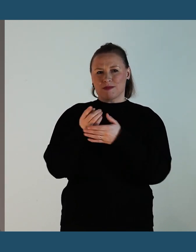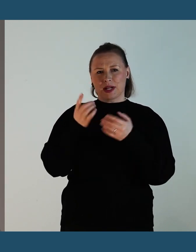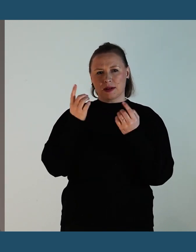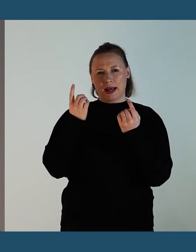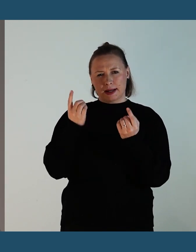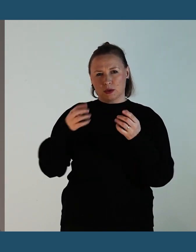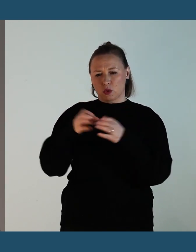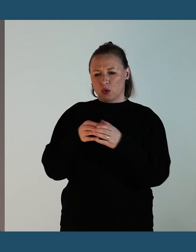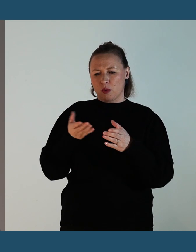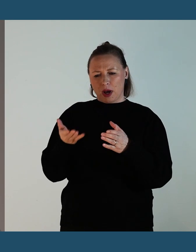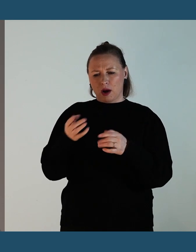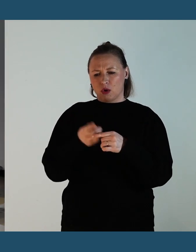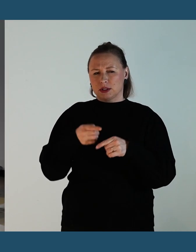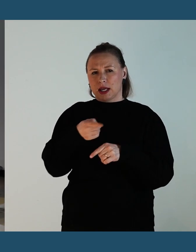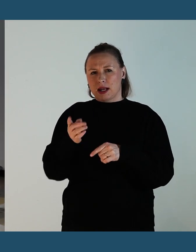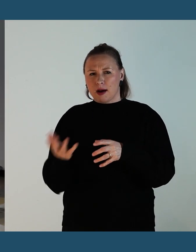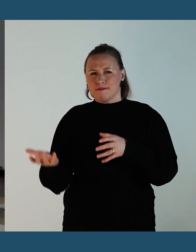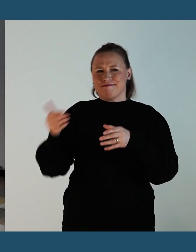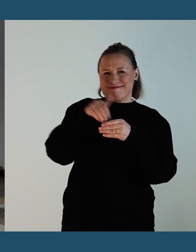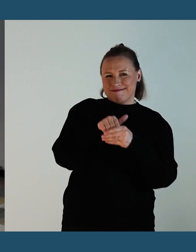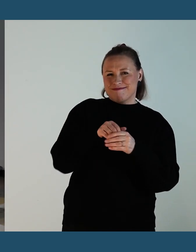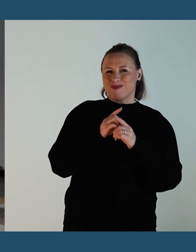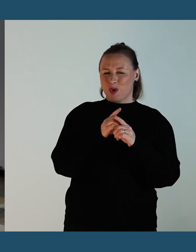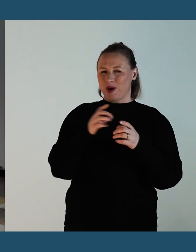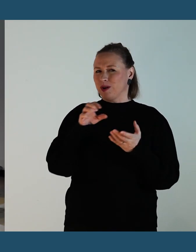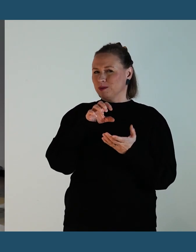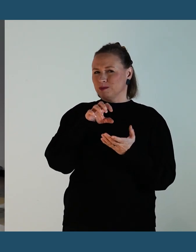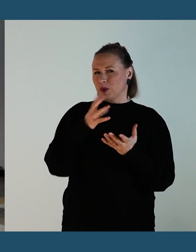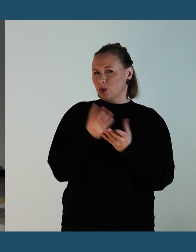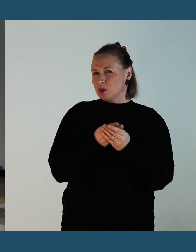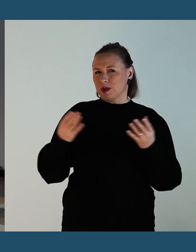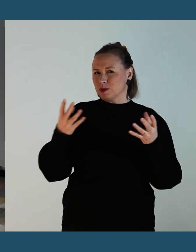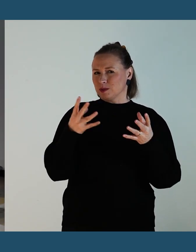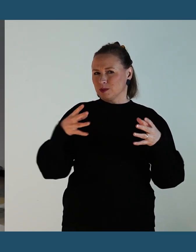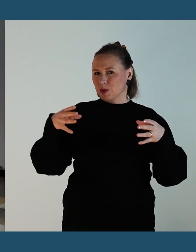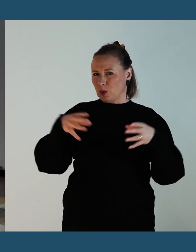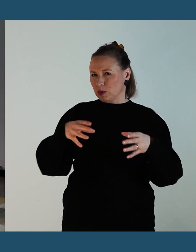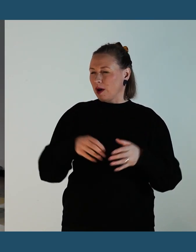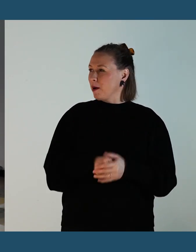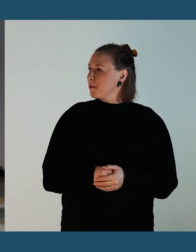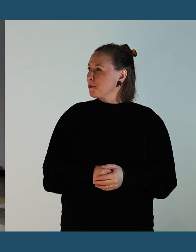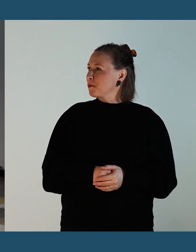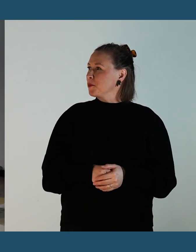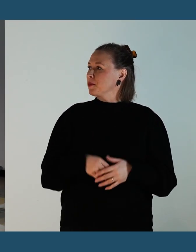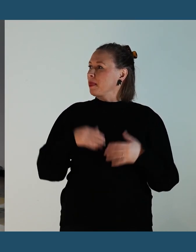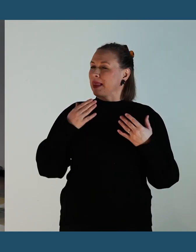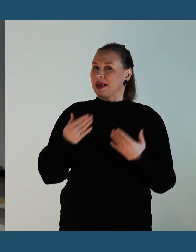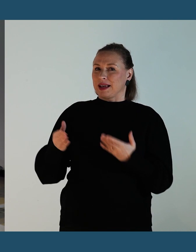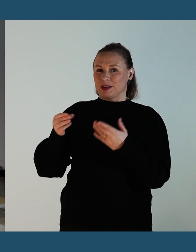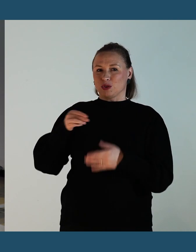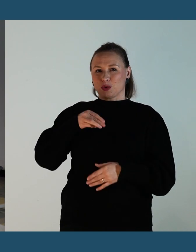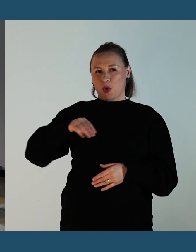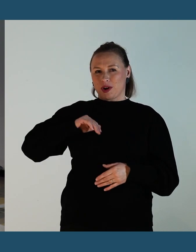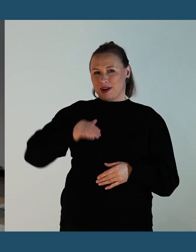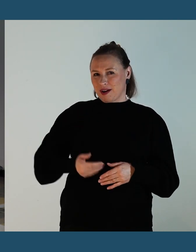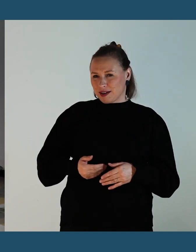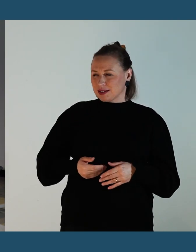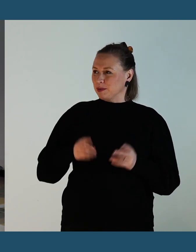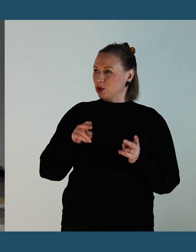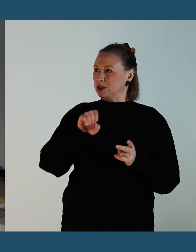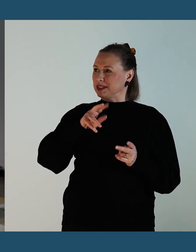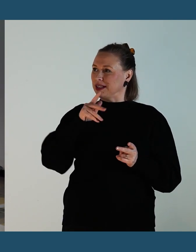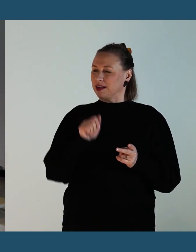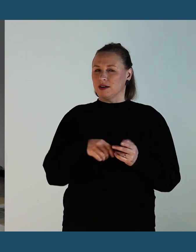yhteiskuntaan. Kiitos ja kiitos vielä Monika-naisille ja kiitos Setalle hyvistä ja tärkeistä kysymyksistä.